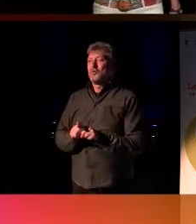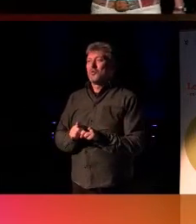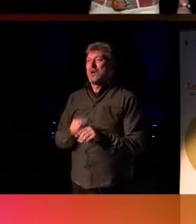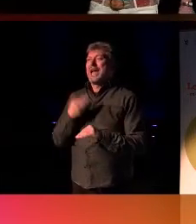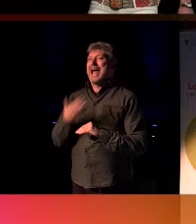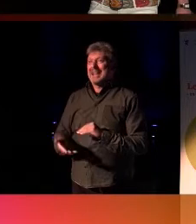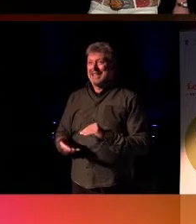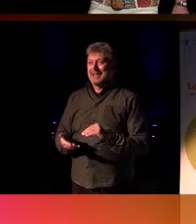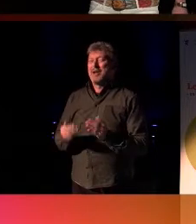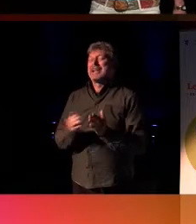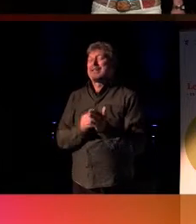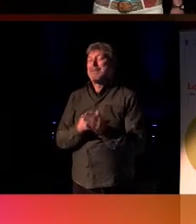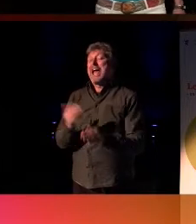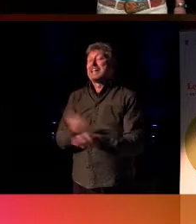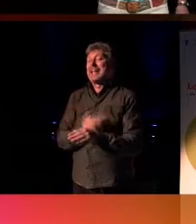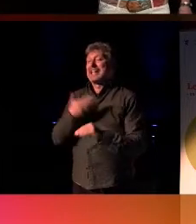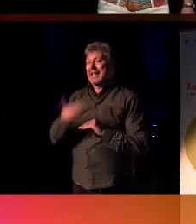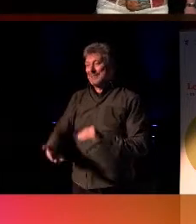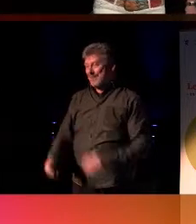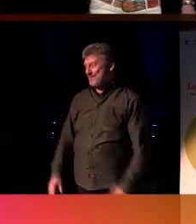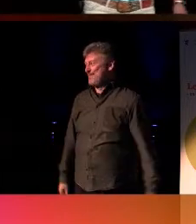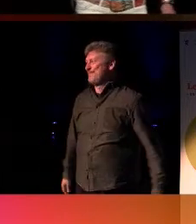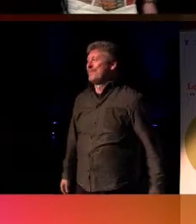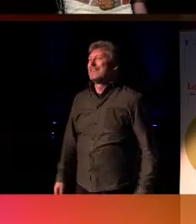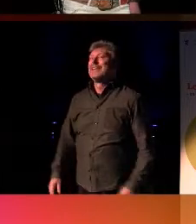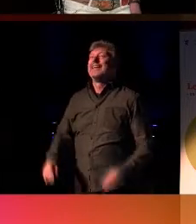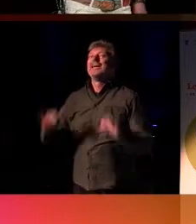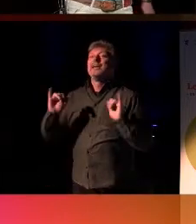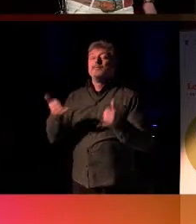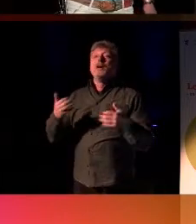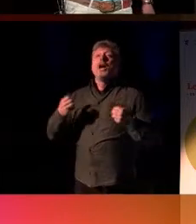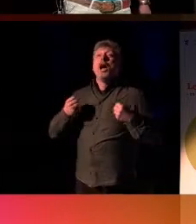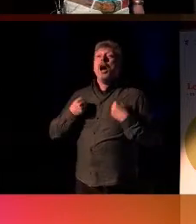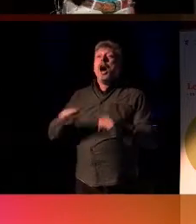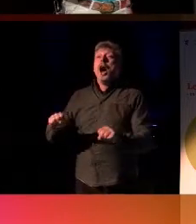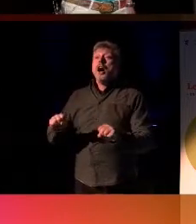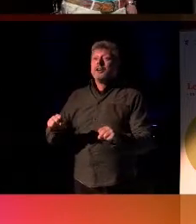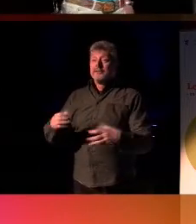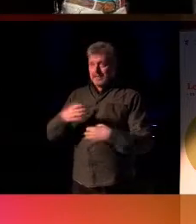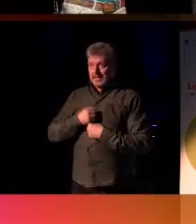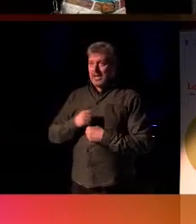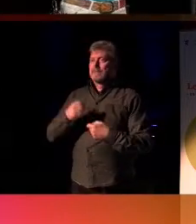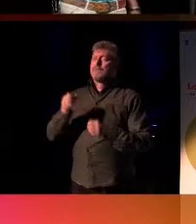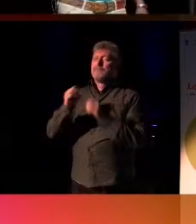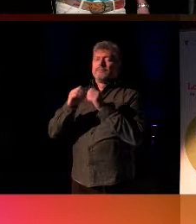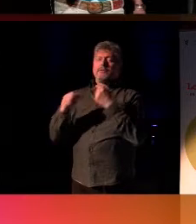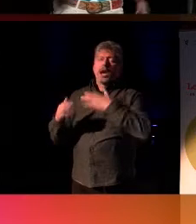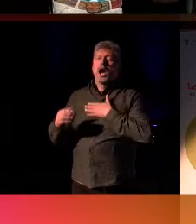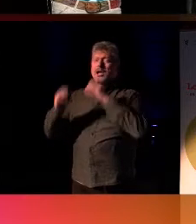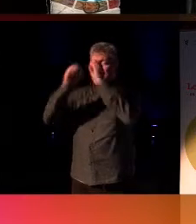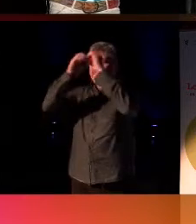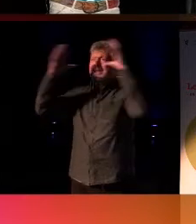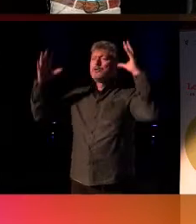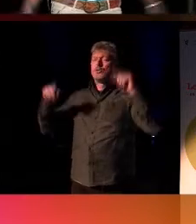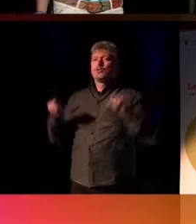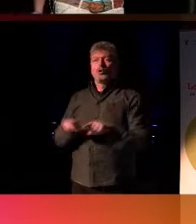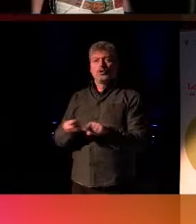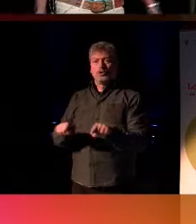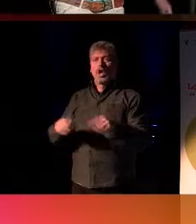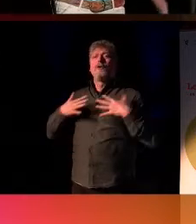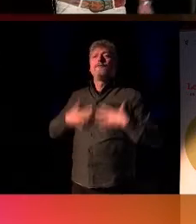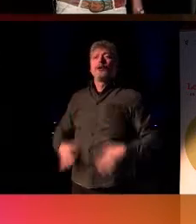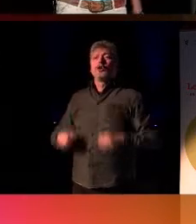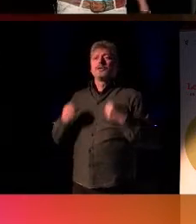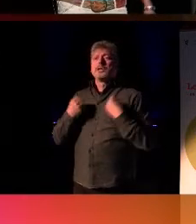høyere puls etterpå. Ok, så aktiv mot kreft, vi har en klar visjon om å få fysisk aktivitet, akkurat det vi har